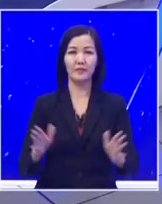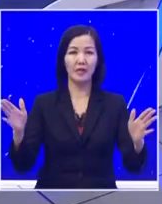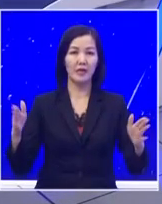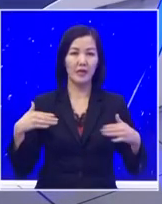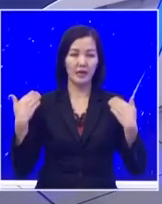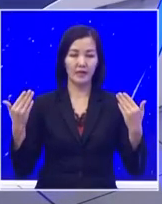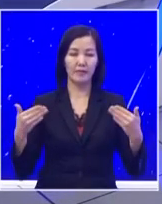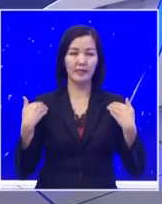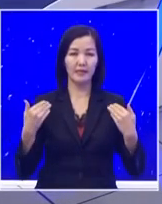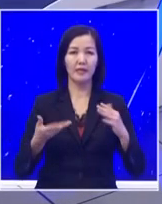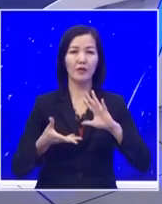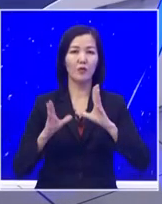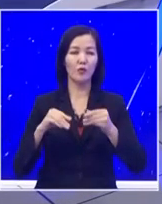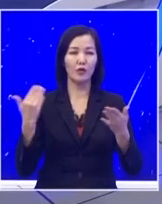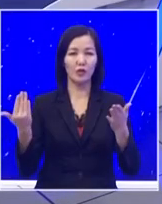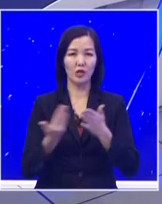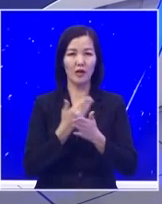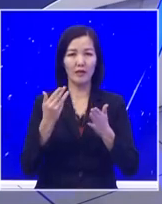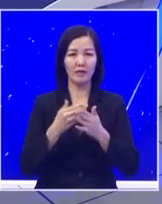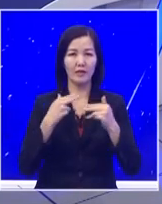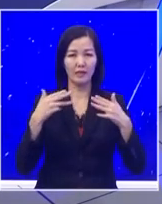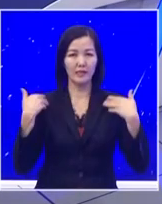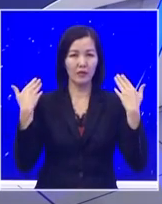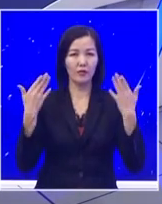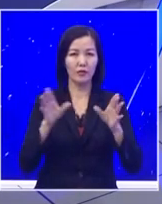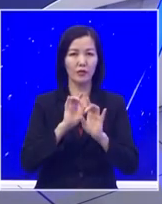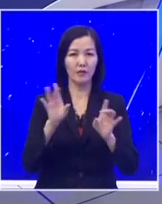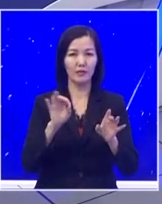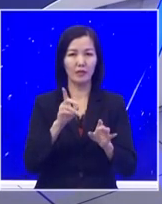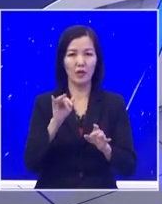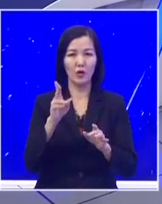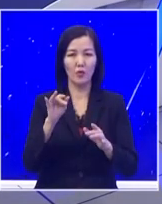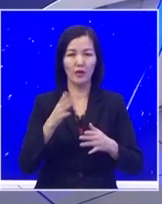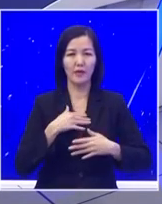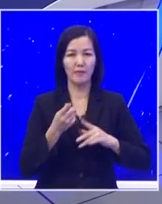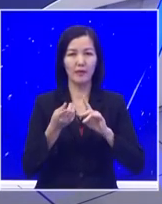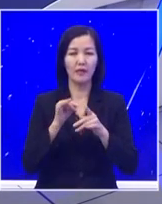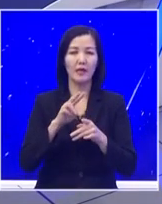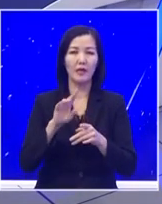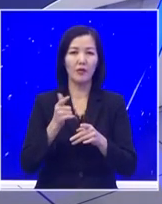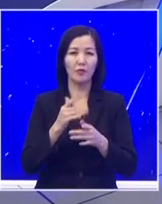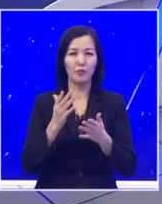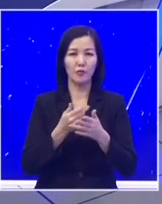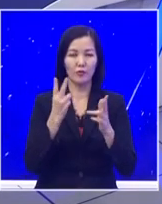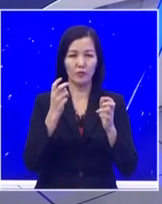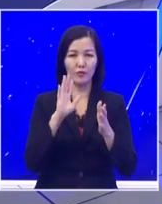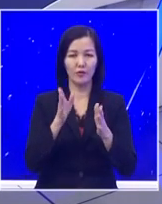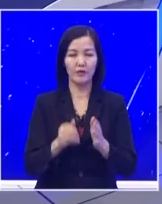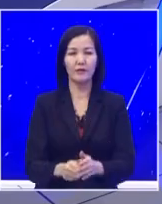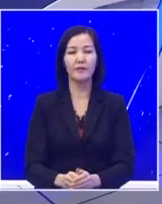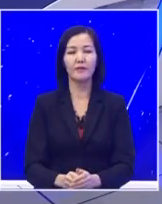Армыстар аймақтың бастарнасында қорытынды жаңалықтар студияда Гауһар Муса, Сурда Удармада, Айгүл Жұмаш қызы. Қымбатты көрермен бүгін көретіндеріңіз.